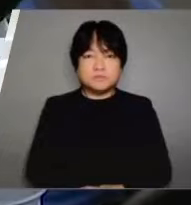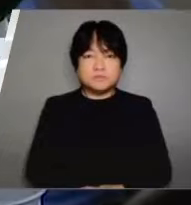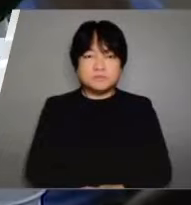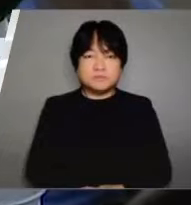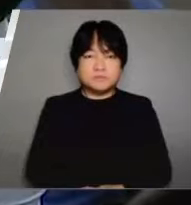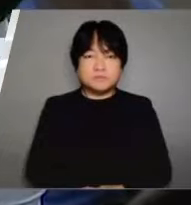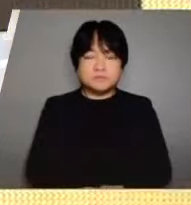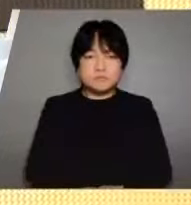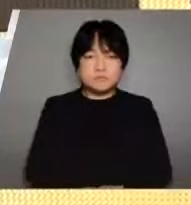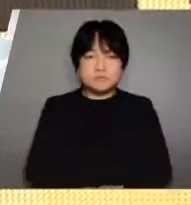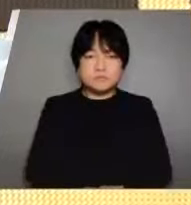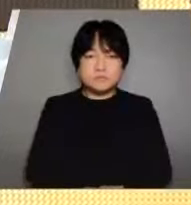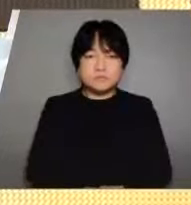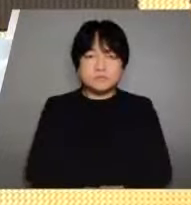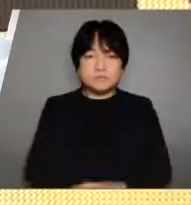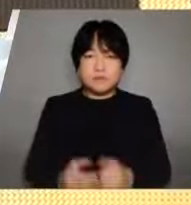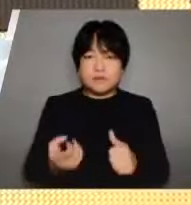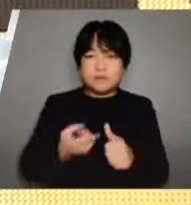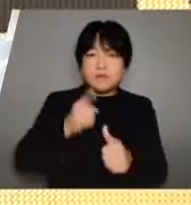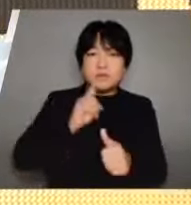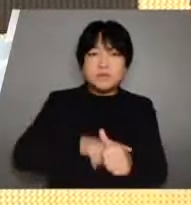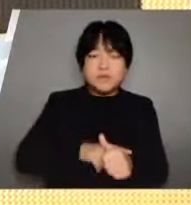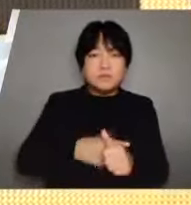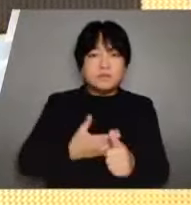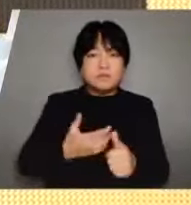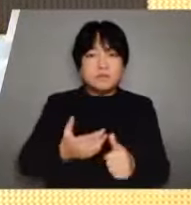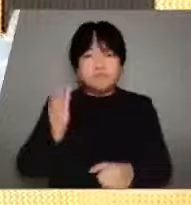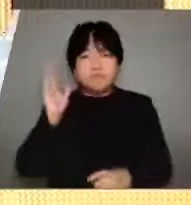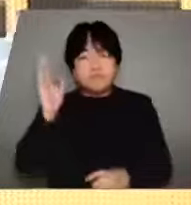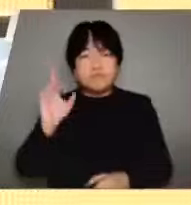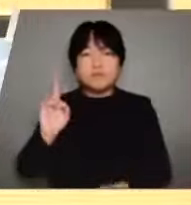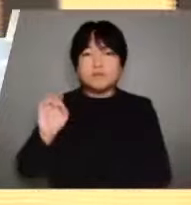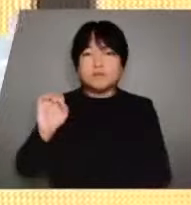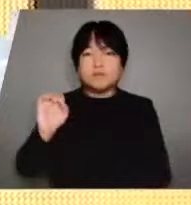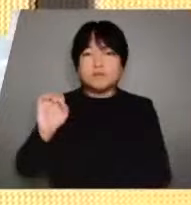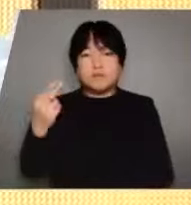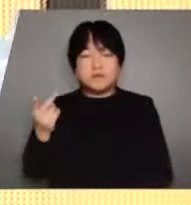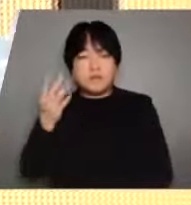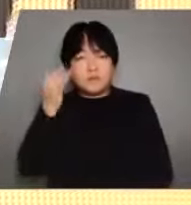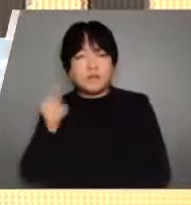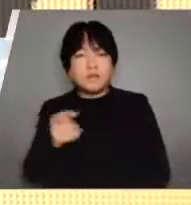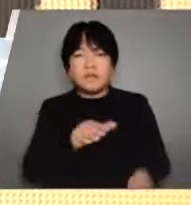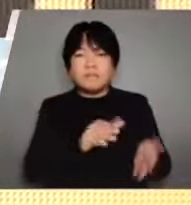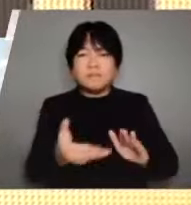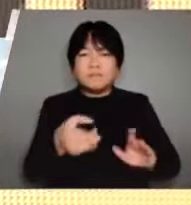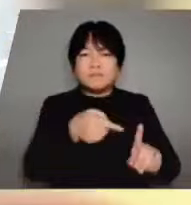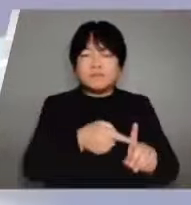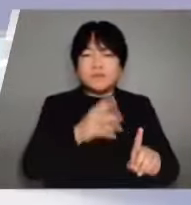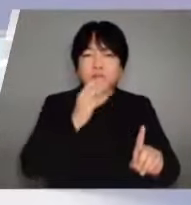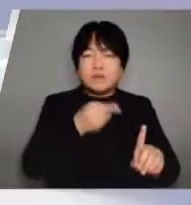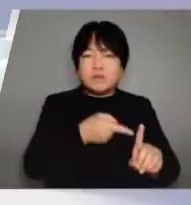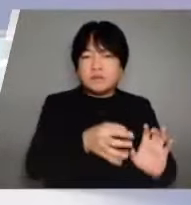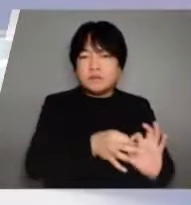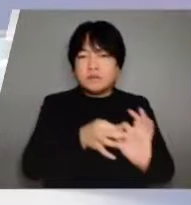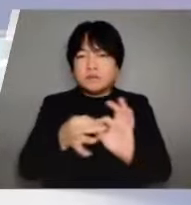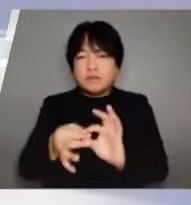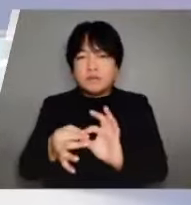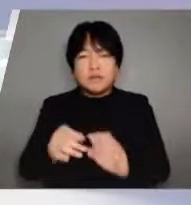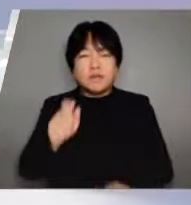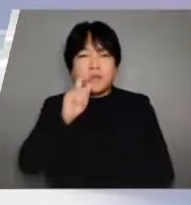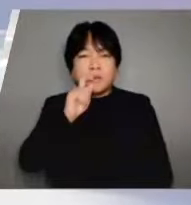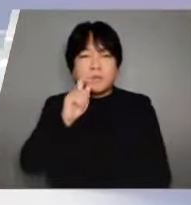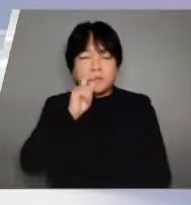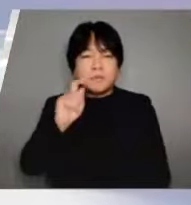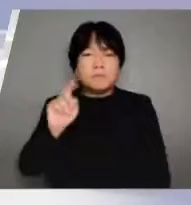Sa unang pagkakataon, nakapagtala ang Department of Health ng pagkamatay na hinihinalang may kinalaman sa pagve-vape. Edad 22